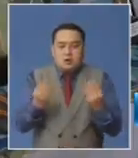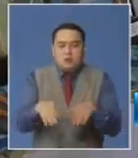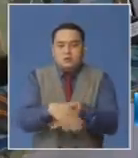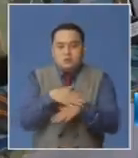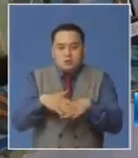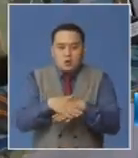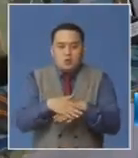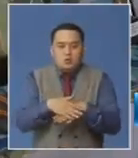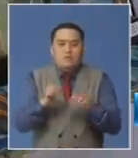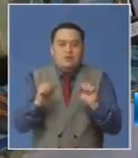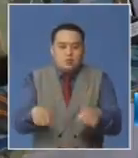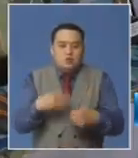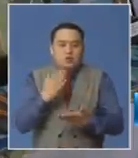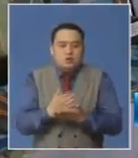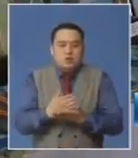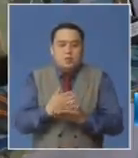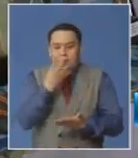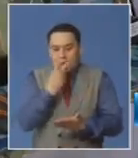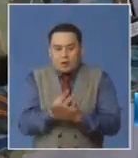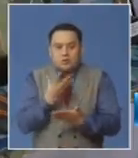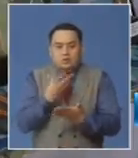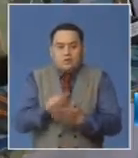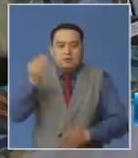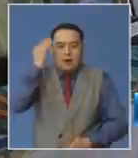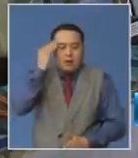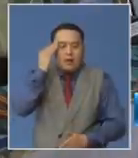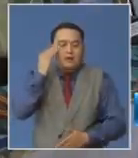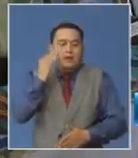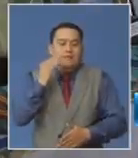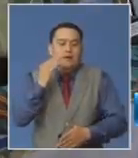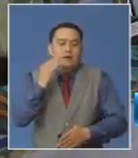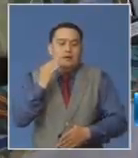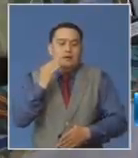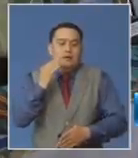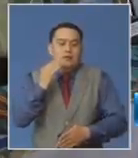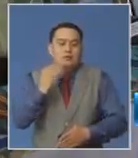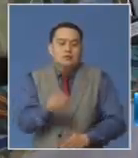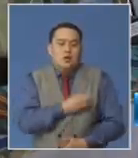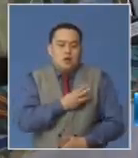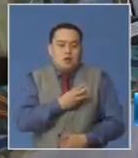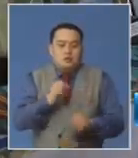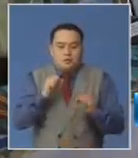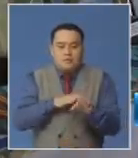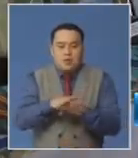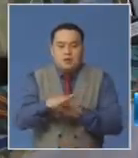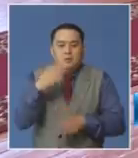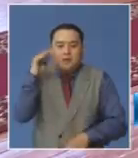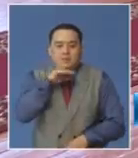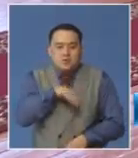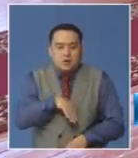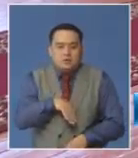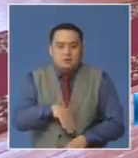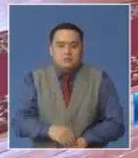такие прекрасные возможности для проявления своих талантов для проявления своих желаний даже может быть профессиональными